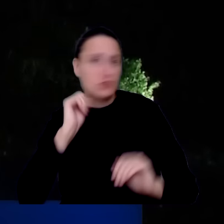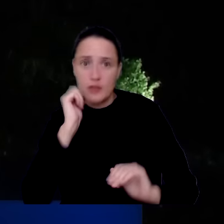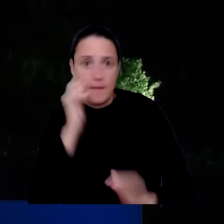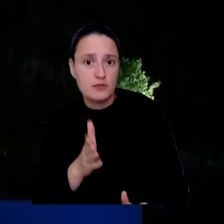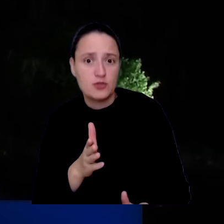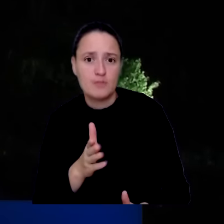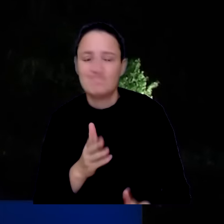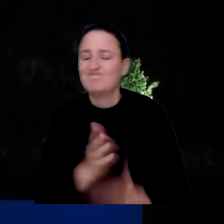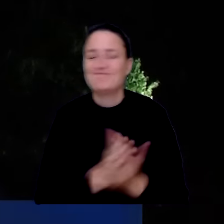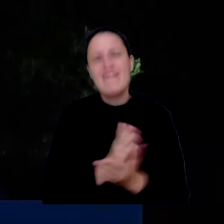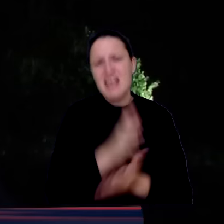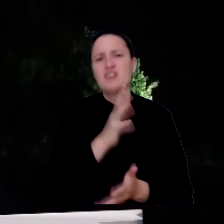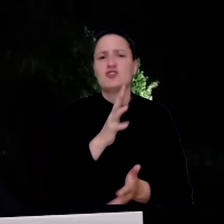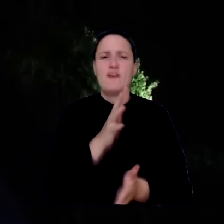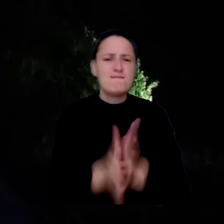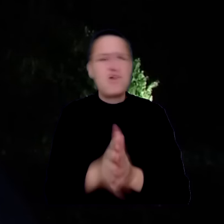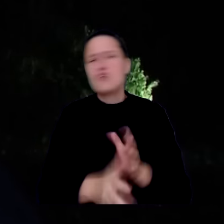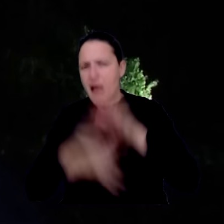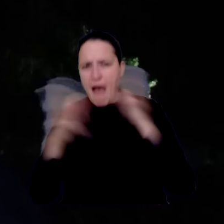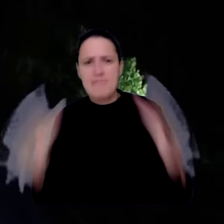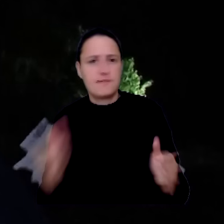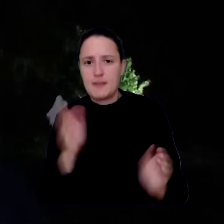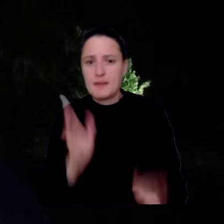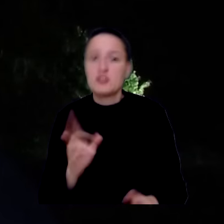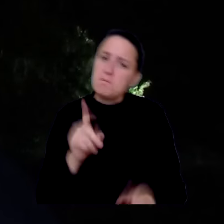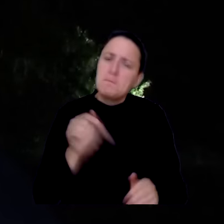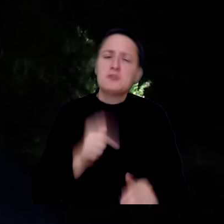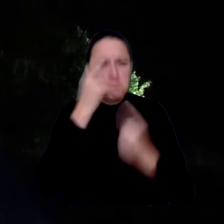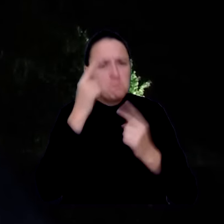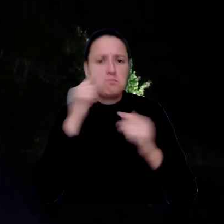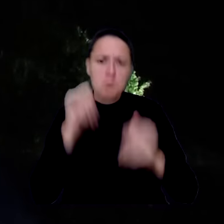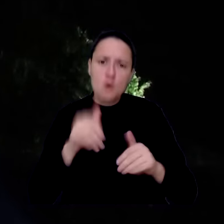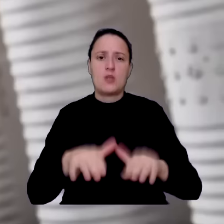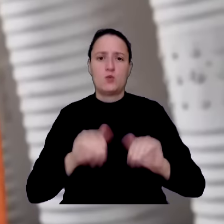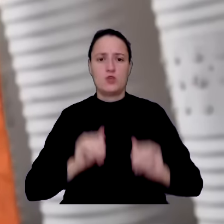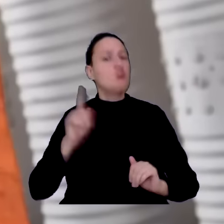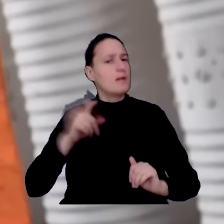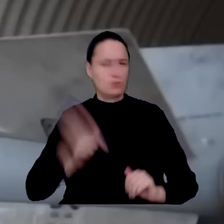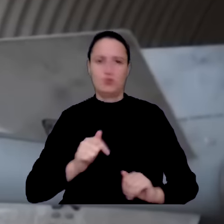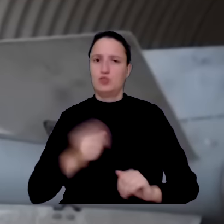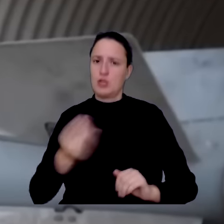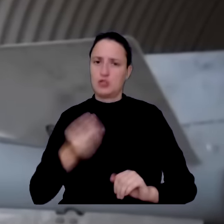wierzę, że dojdzie do wojny totalnej i myślę, że możemy tego uniknąć, ale jest jeszcze wiele do zrobienia.